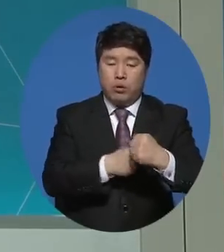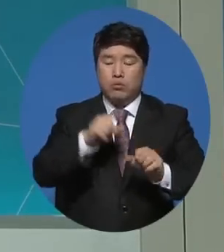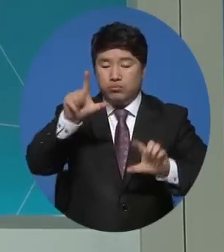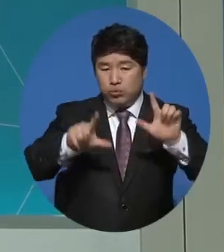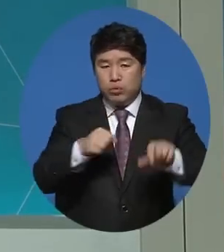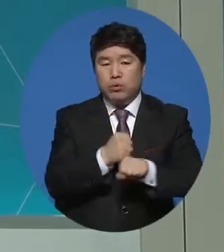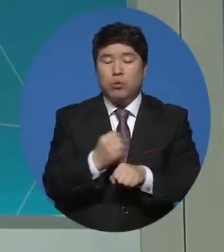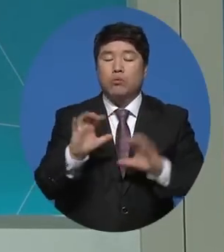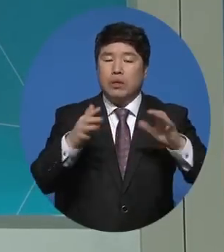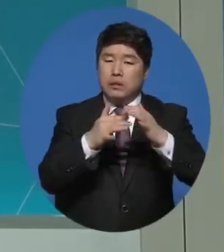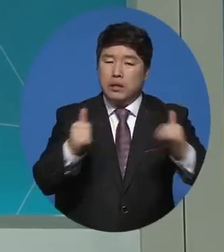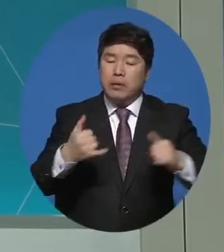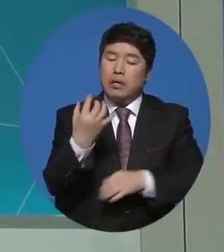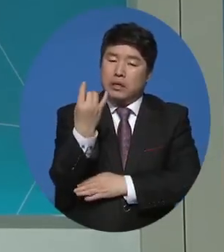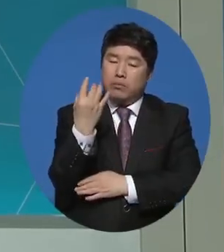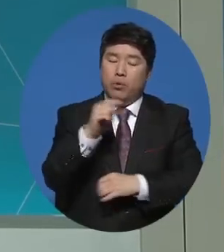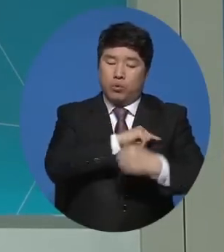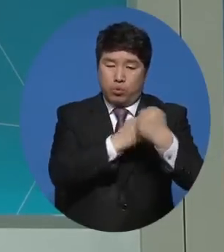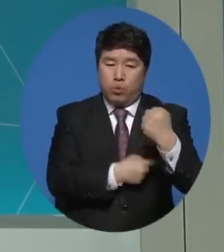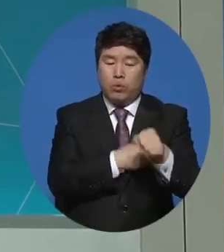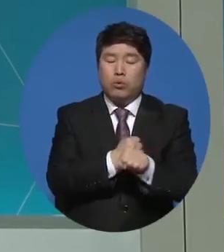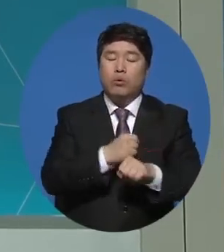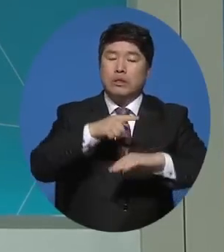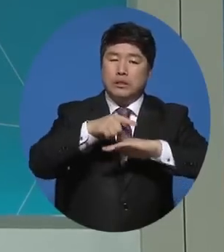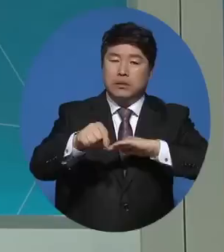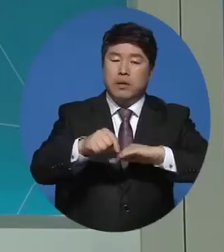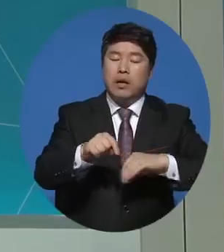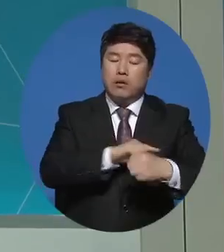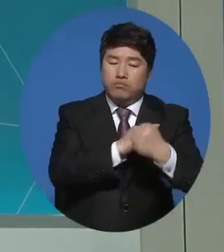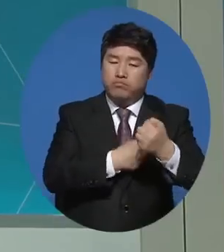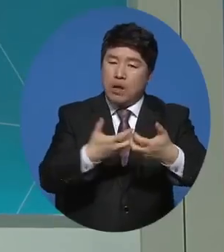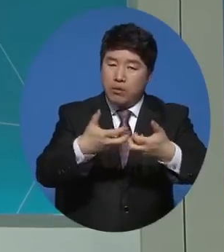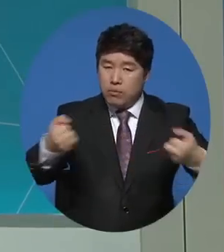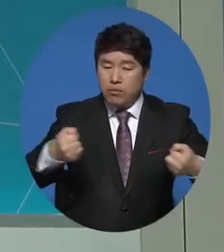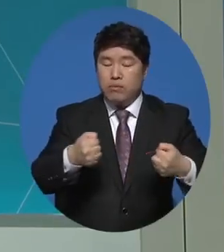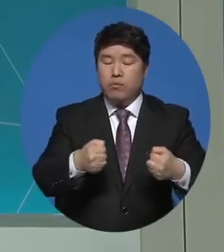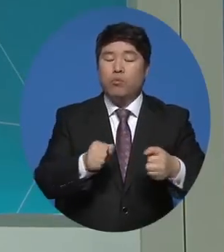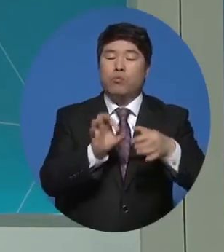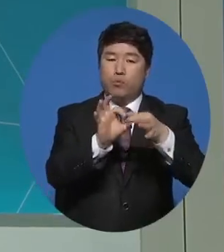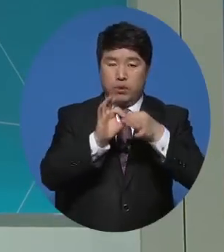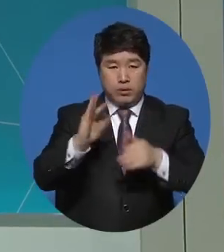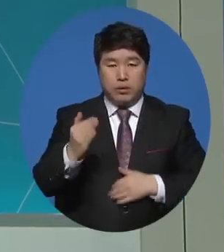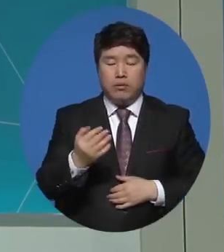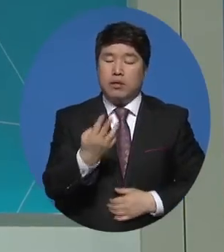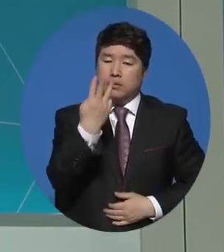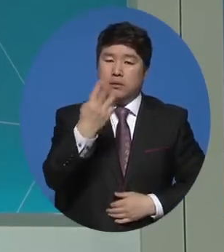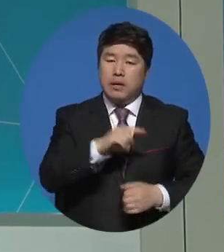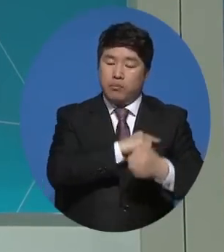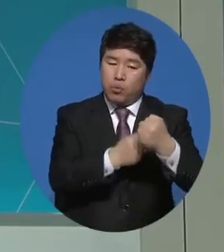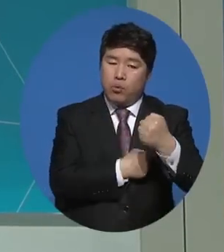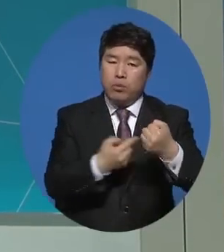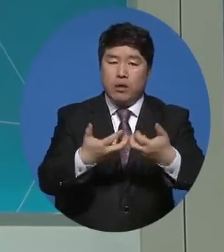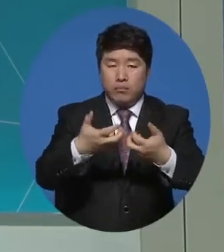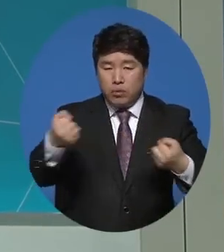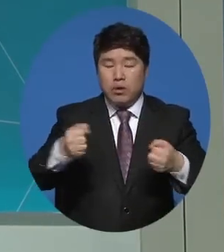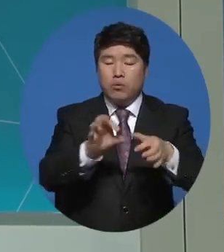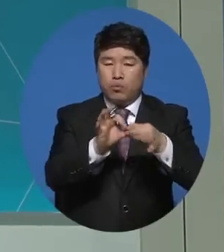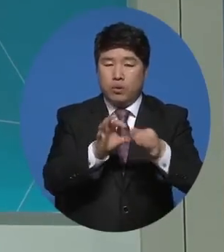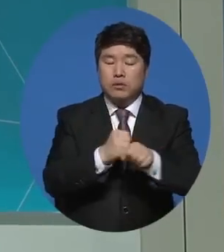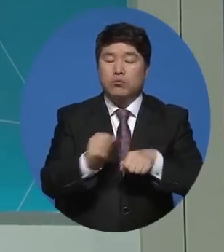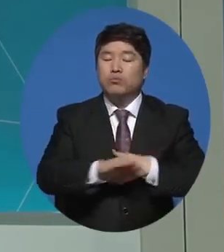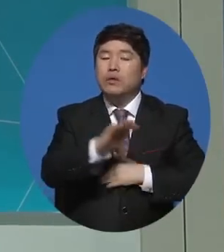기본권과 관련된 거 또 지방 권하고 관련된 거 또 어떤 삼권 분립해 우리가 그동안